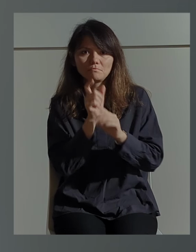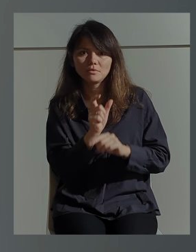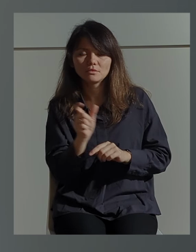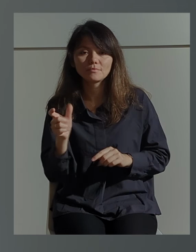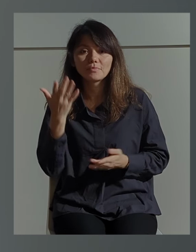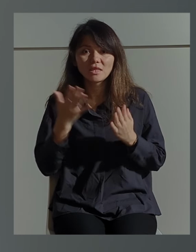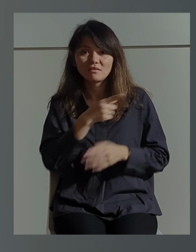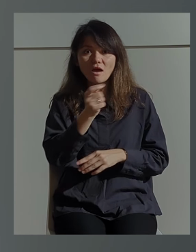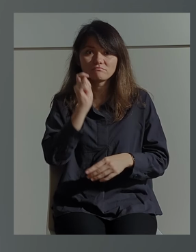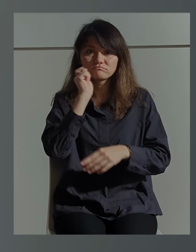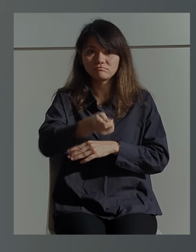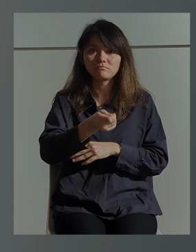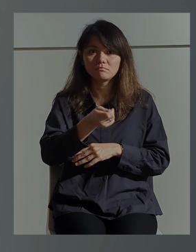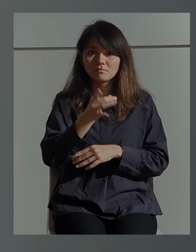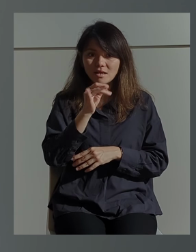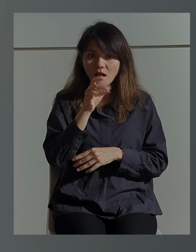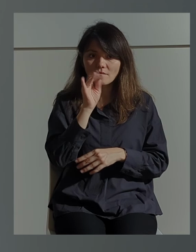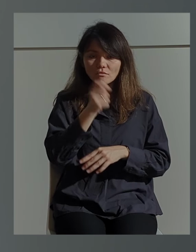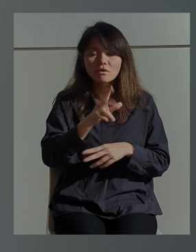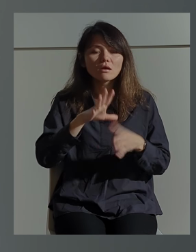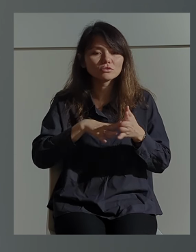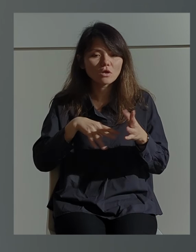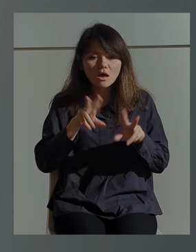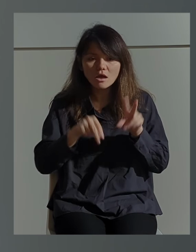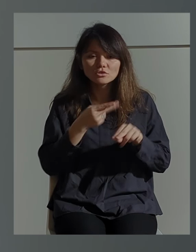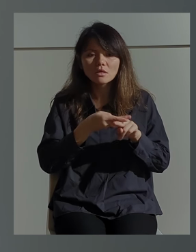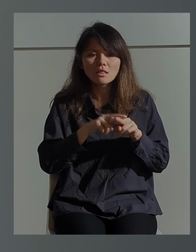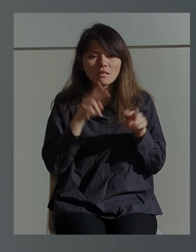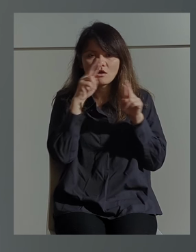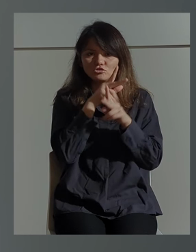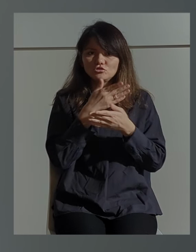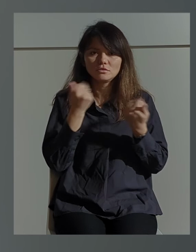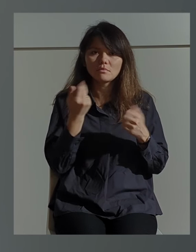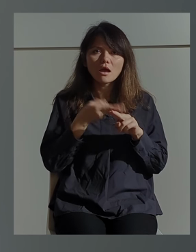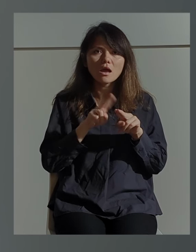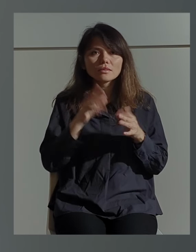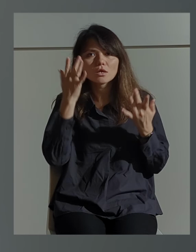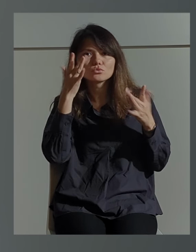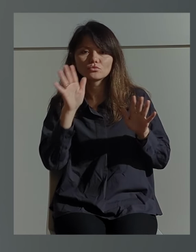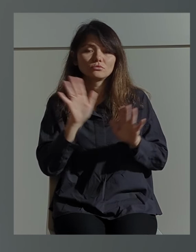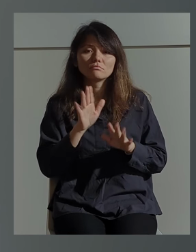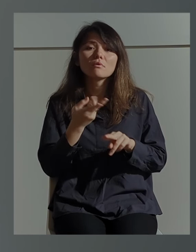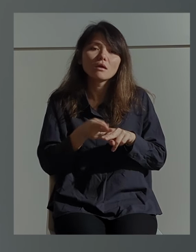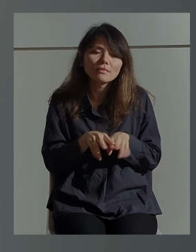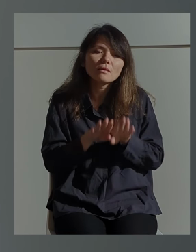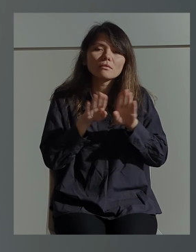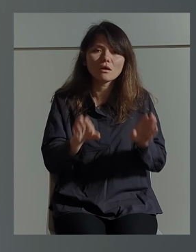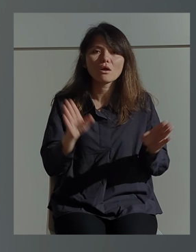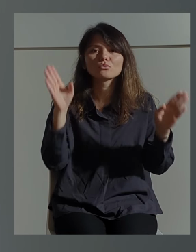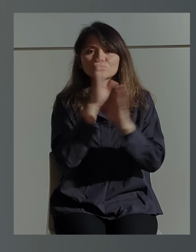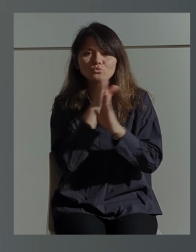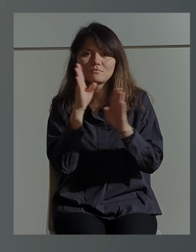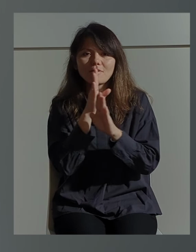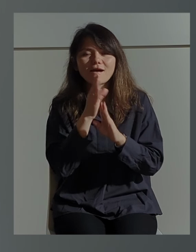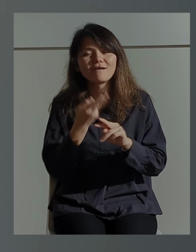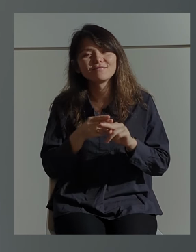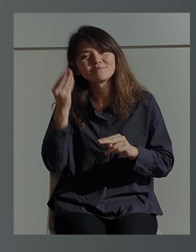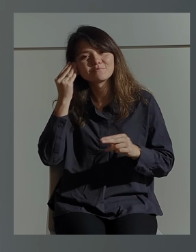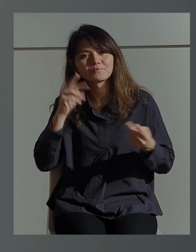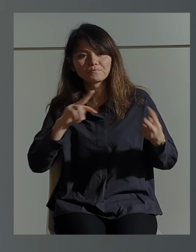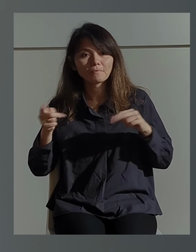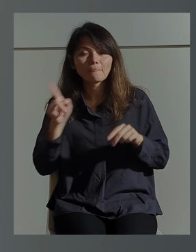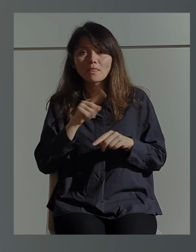вас приговорили значит это не ошибка это не Случайность это своего рода судьба в этой интерпретации которой вы не